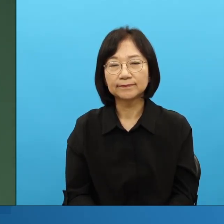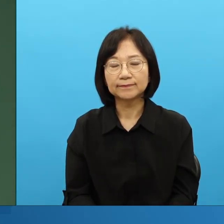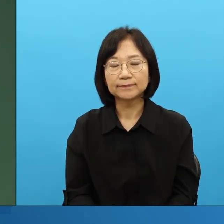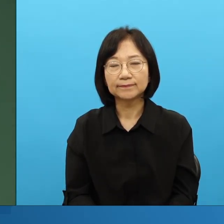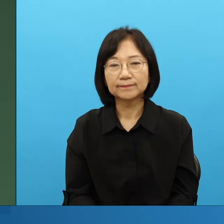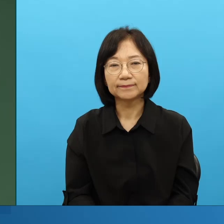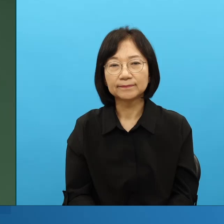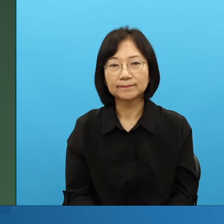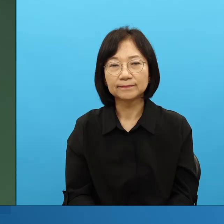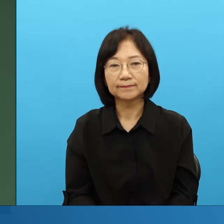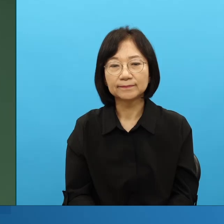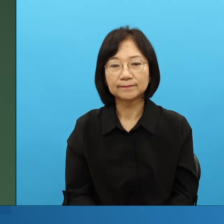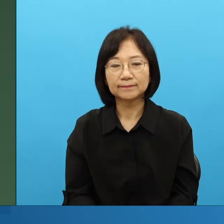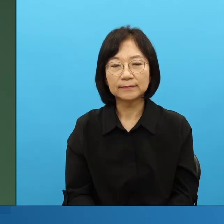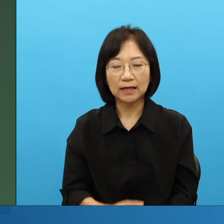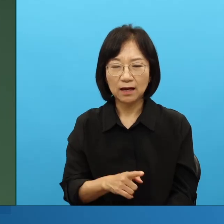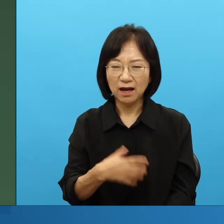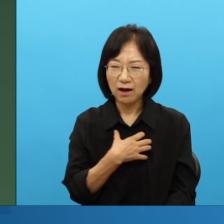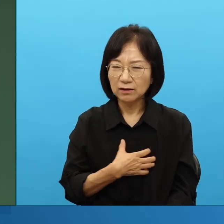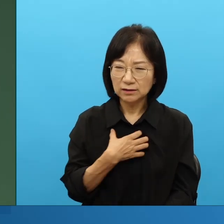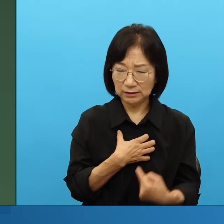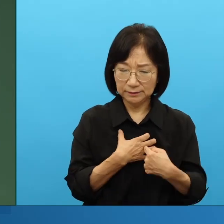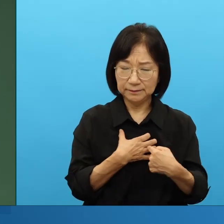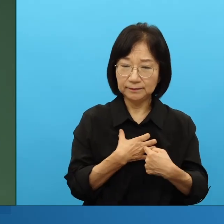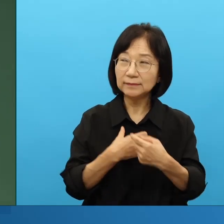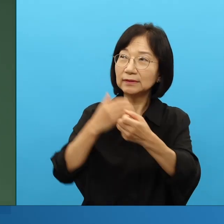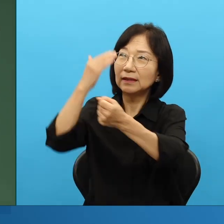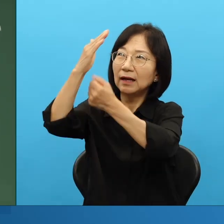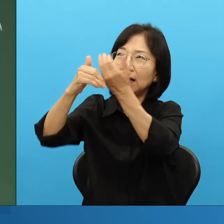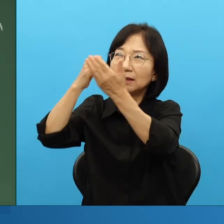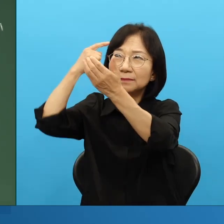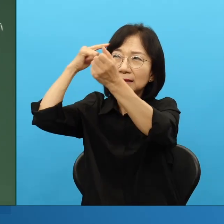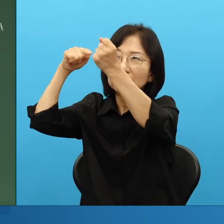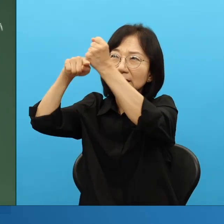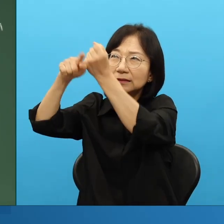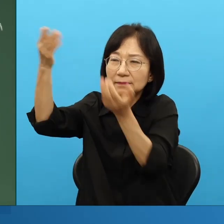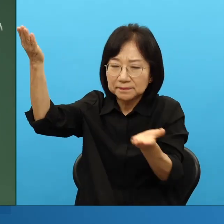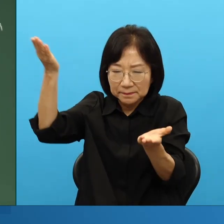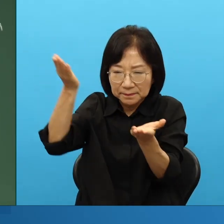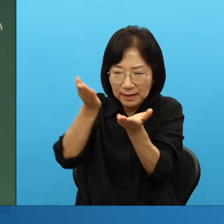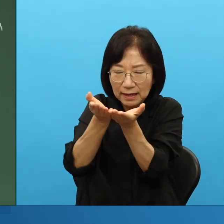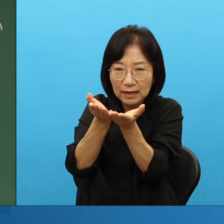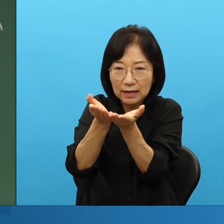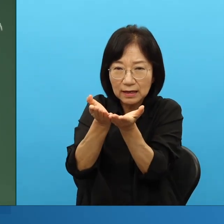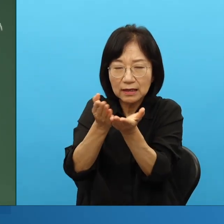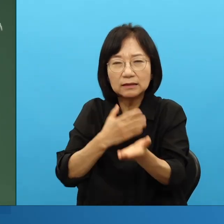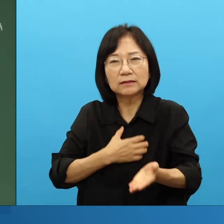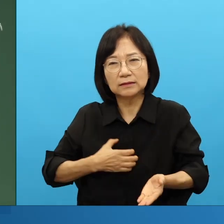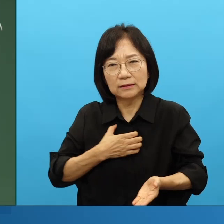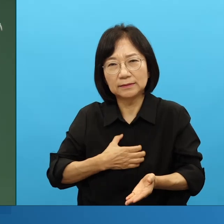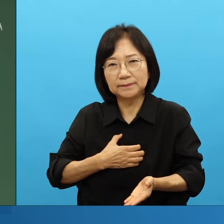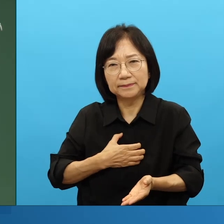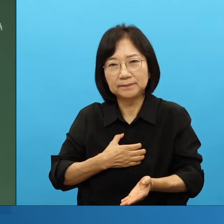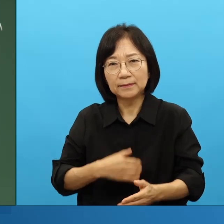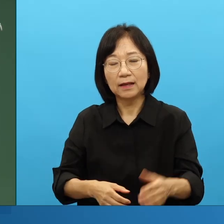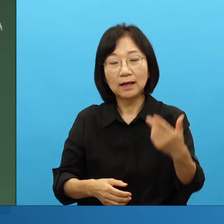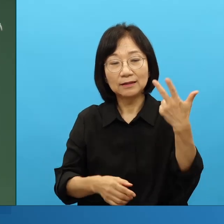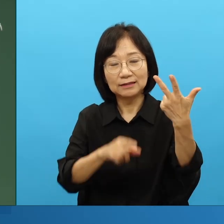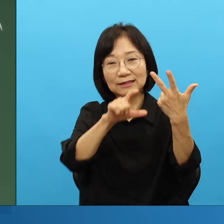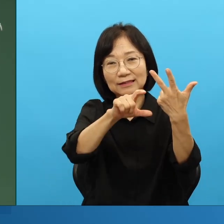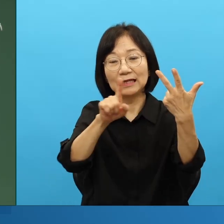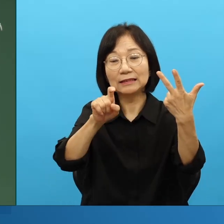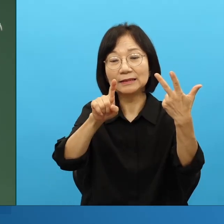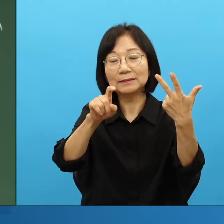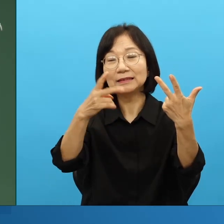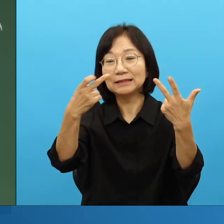하나님의 뜻대로 하는 근심. 是按着神的意思而忧愁。 11절 12절에 나왔어요. 是十一节和十二节讲的。 하나님의 뜻대로 하는 근심